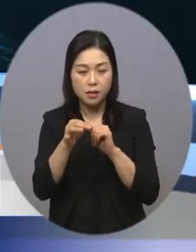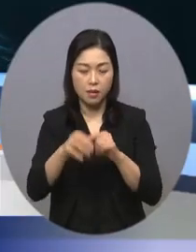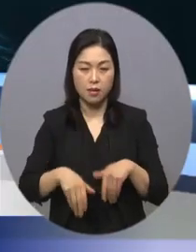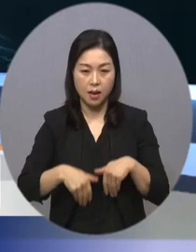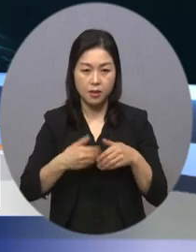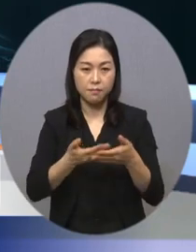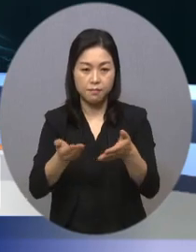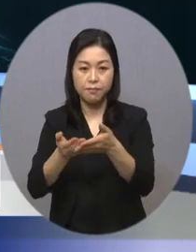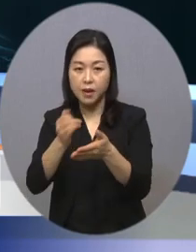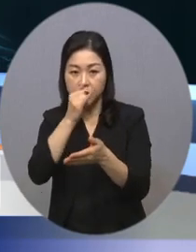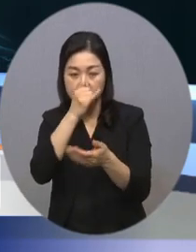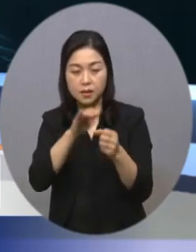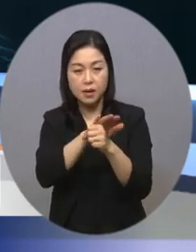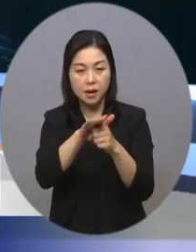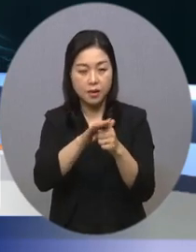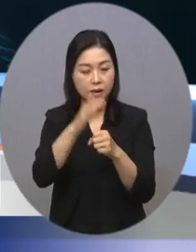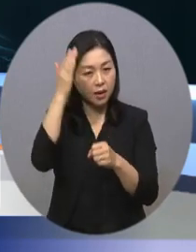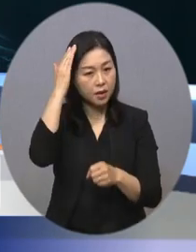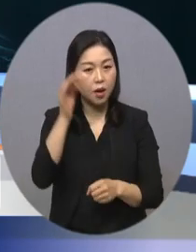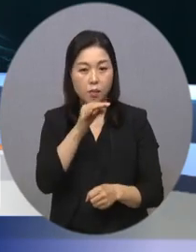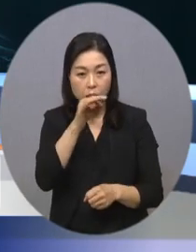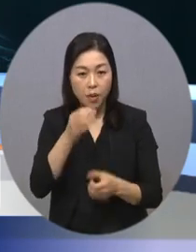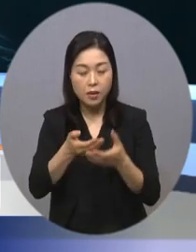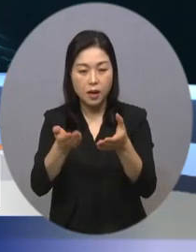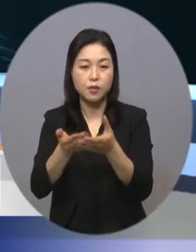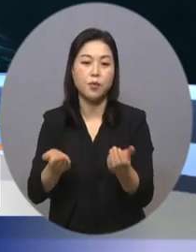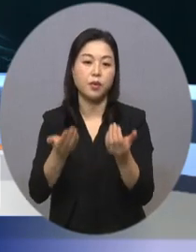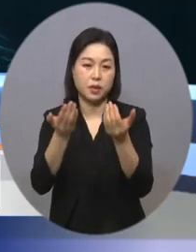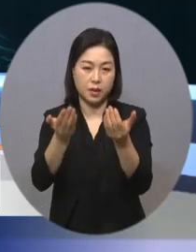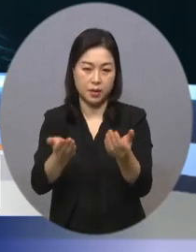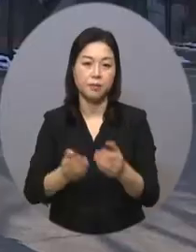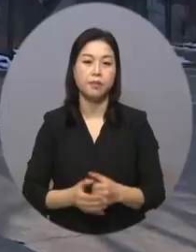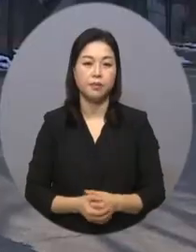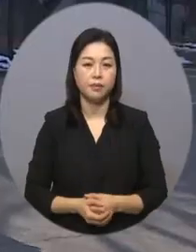온정을 나누는 사랑의 연탄 나눔 봉사가 진행됐습니다.